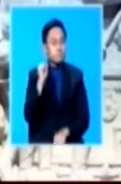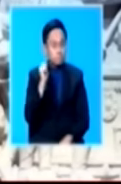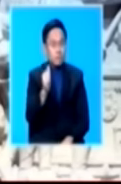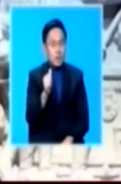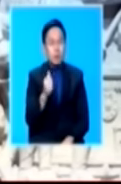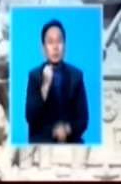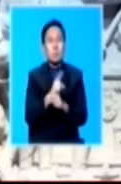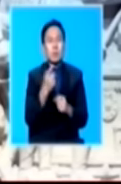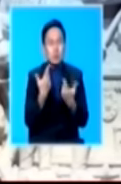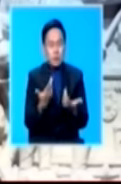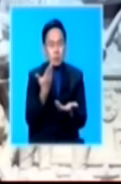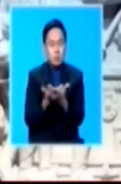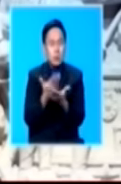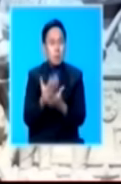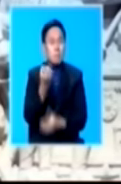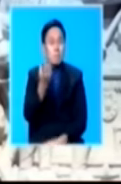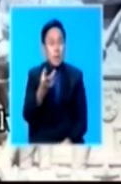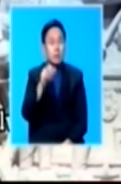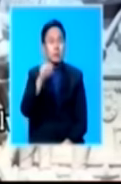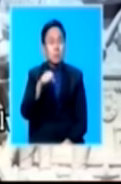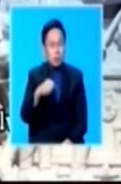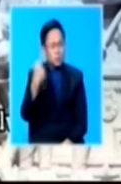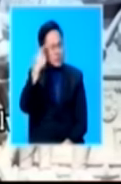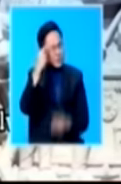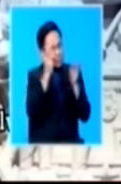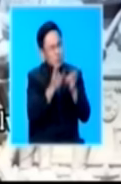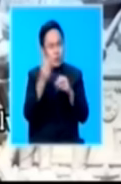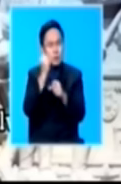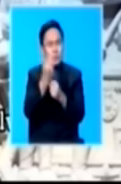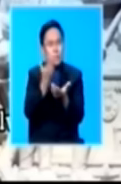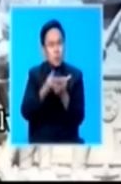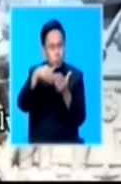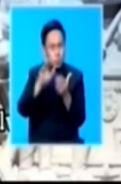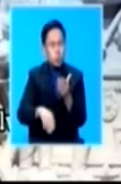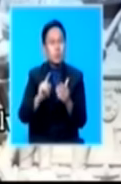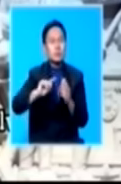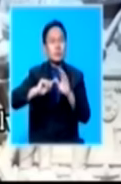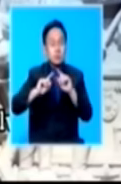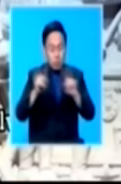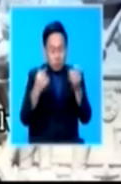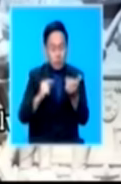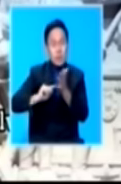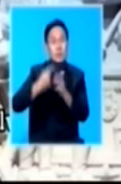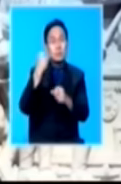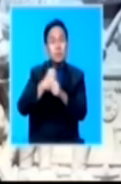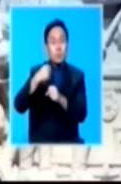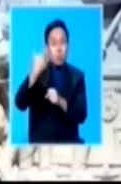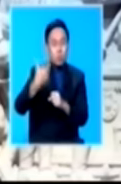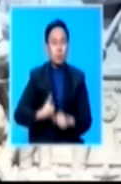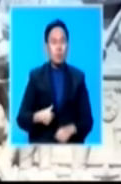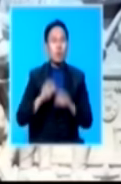ญหาก็คือราคาค่ารักษาคงแพงอะนะจะทำยังไงนะก็คงต้องมีการเริ่มต้นนะครับก็ฝากสถานพยาบา